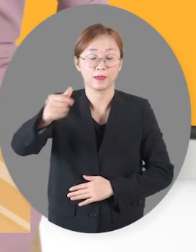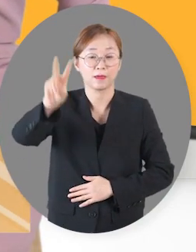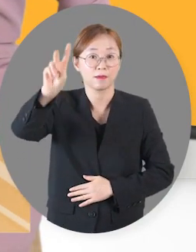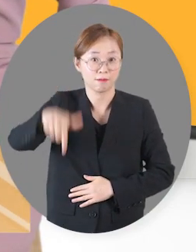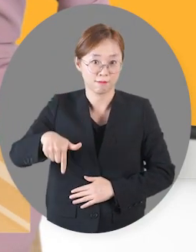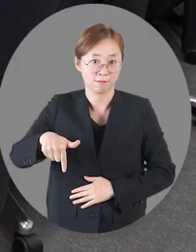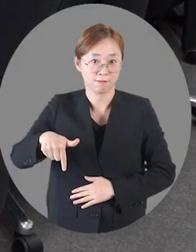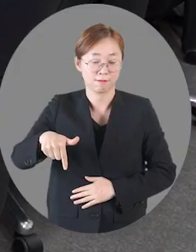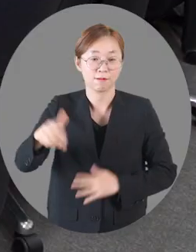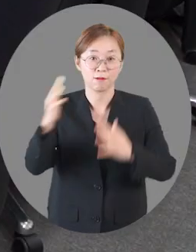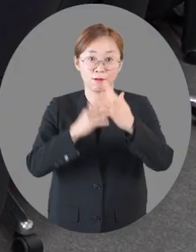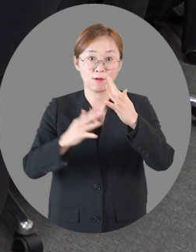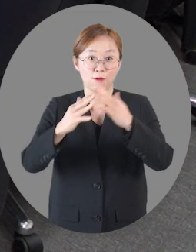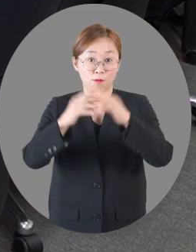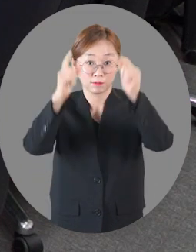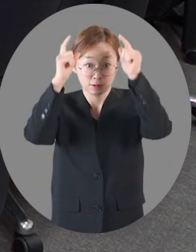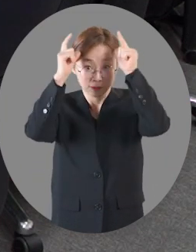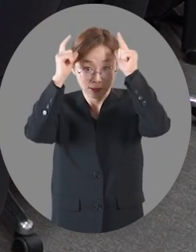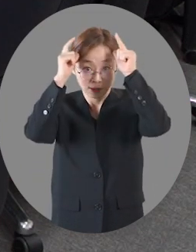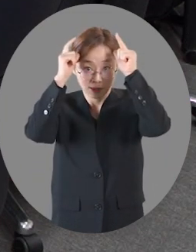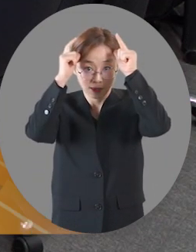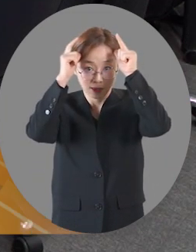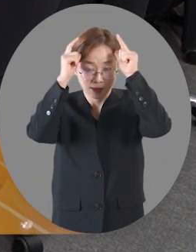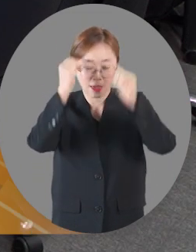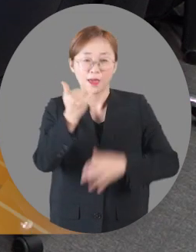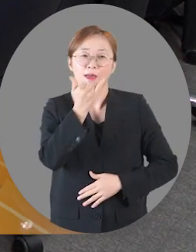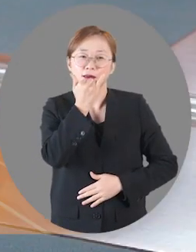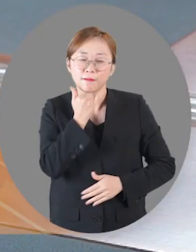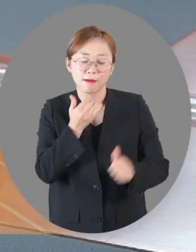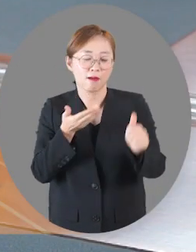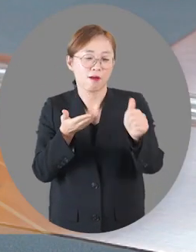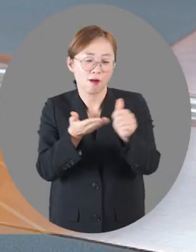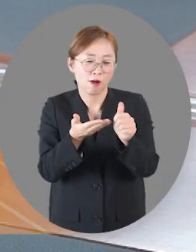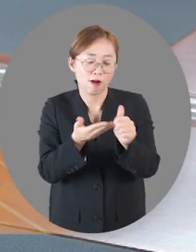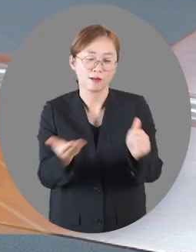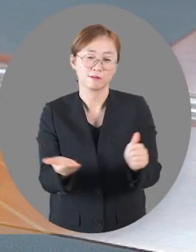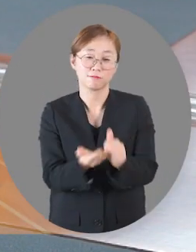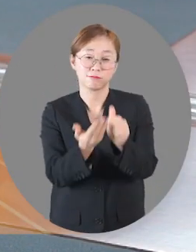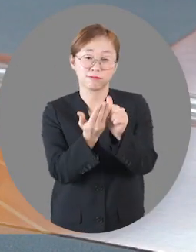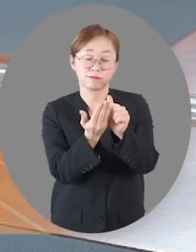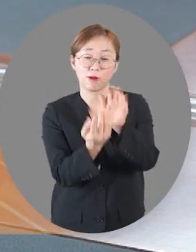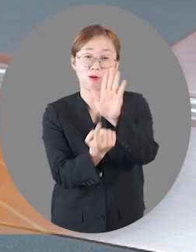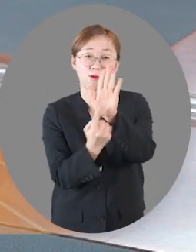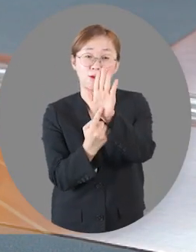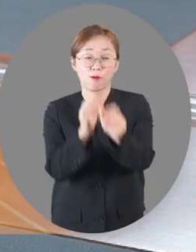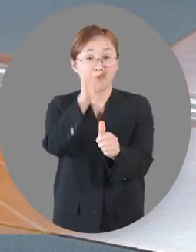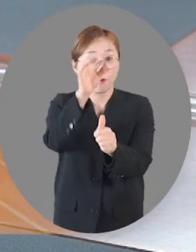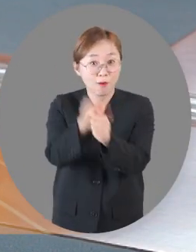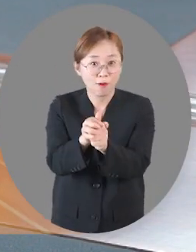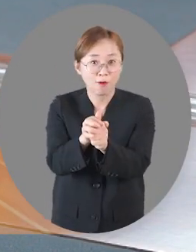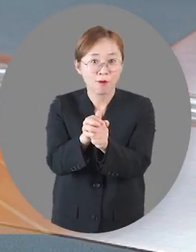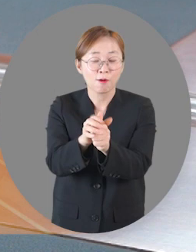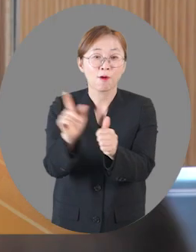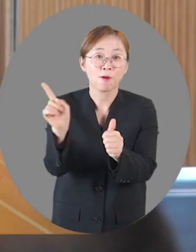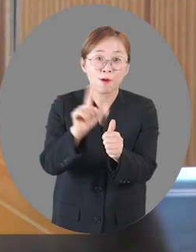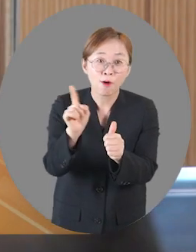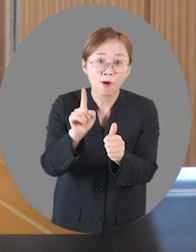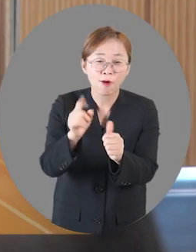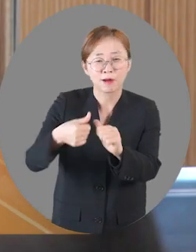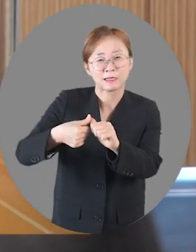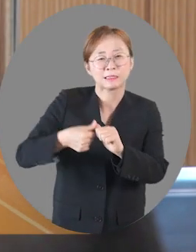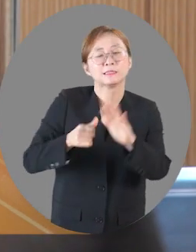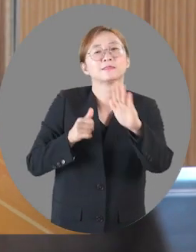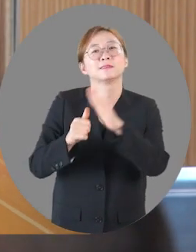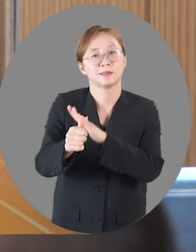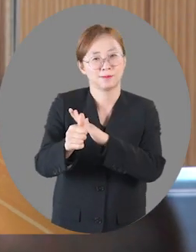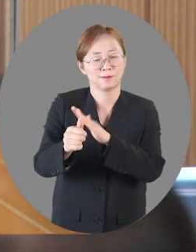위촉됐습니다. 공주시가 자체 한우 브랜드인 공주 알바만 후를 널리 알리기 위한 홍보대사로 임태혁